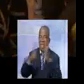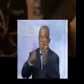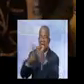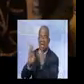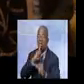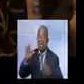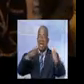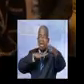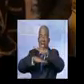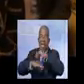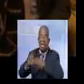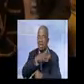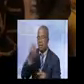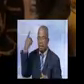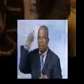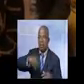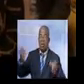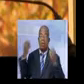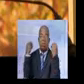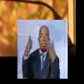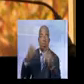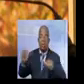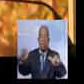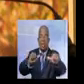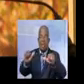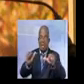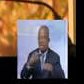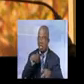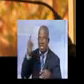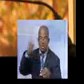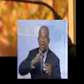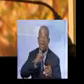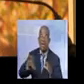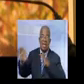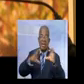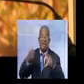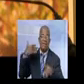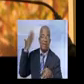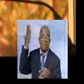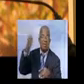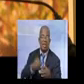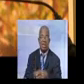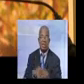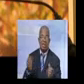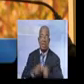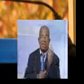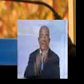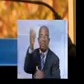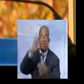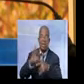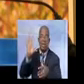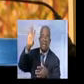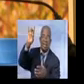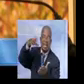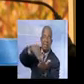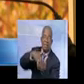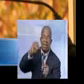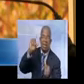nombreuses actions prévues dans le cadre du plan ont pu être réalisées. Plus de 2890